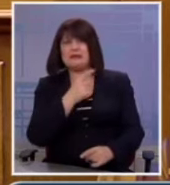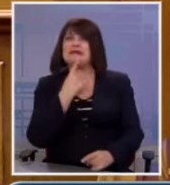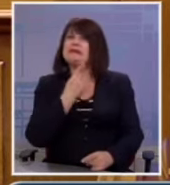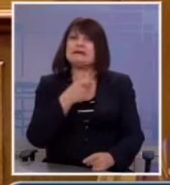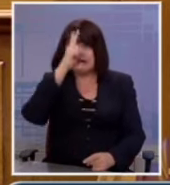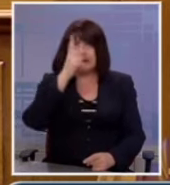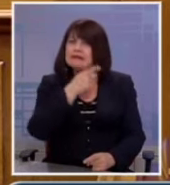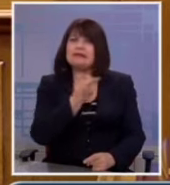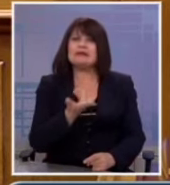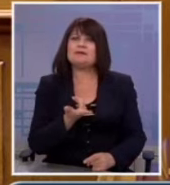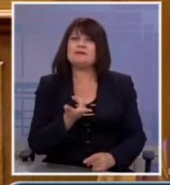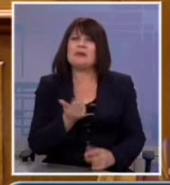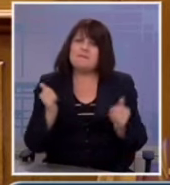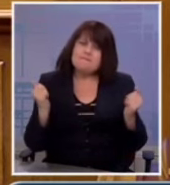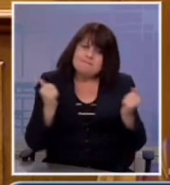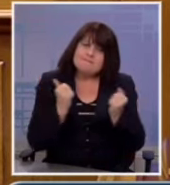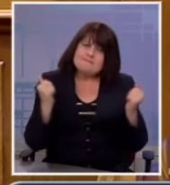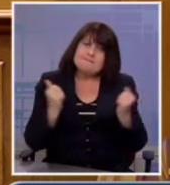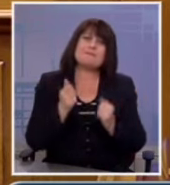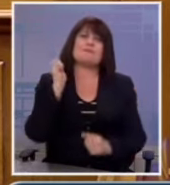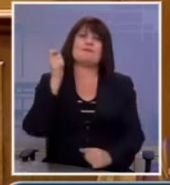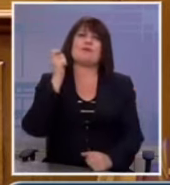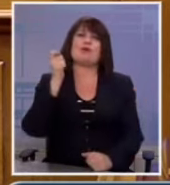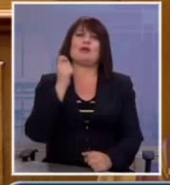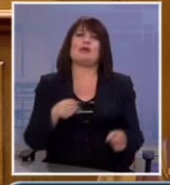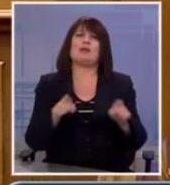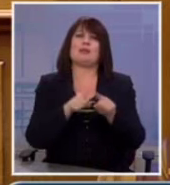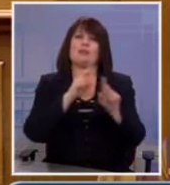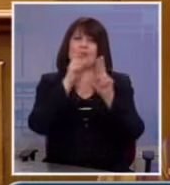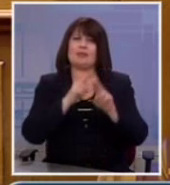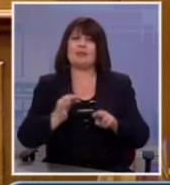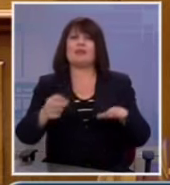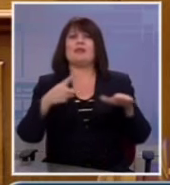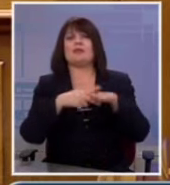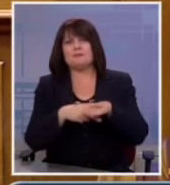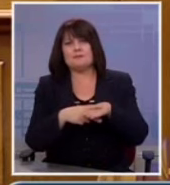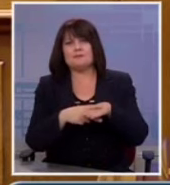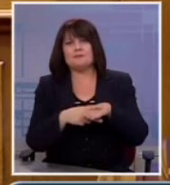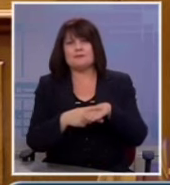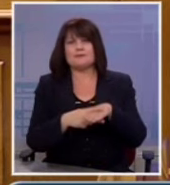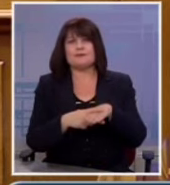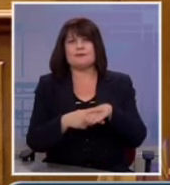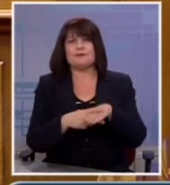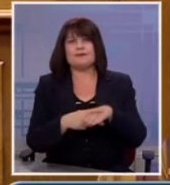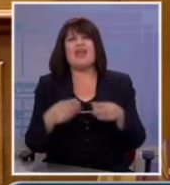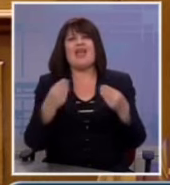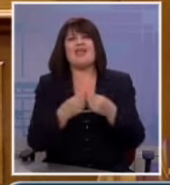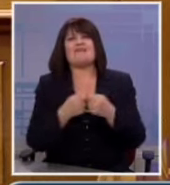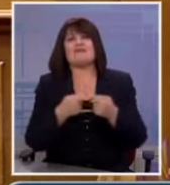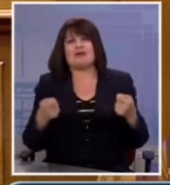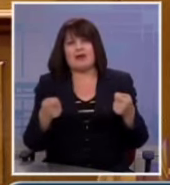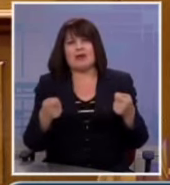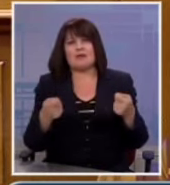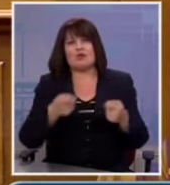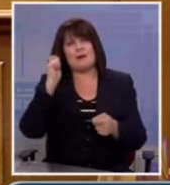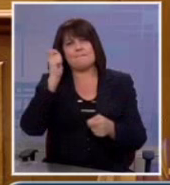οποίοι πιέζουν και εφαρμόζουν μια πολιτική μαζί με το Διεθνές Νομισματικό Ταμείο για να εφαρμόζονται αυτές οι πολιτικές